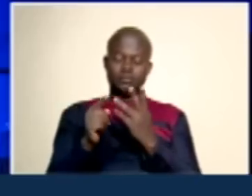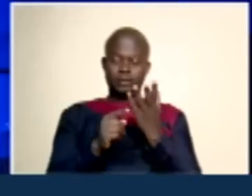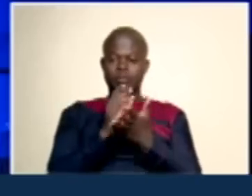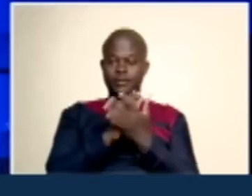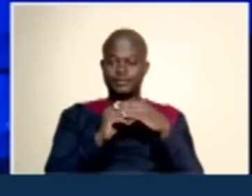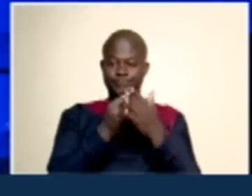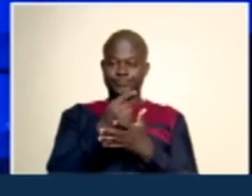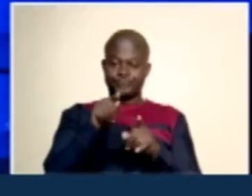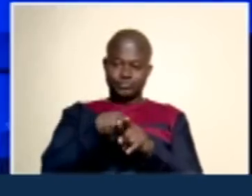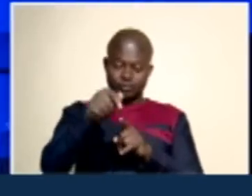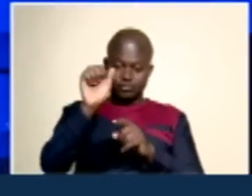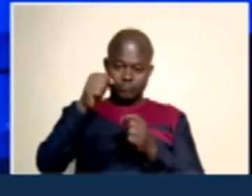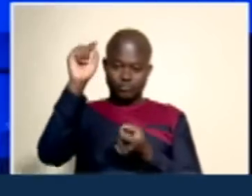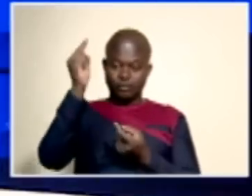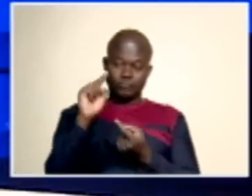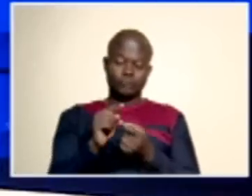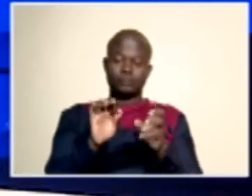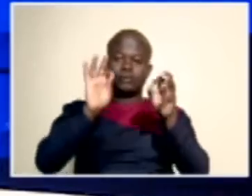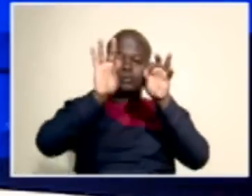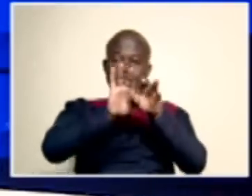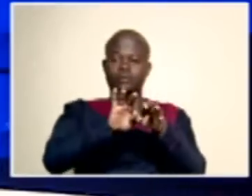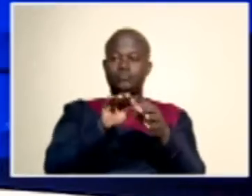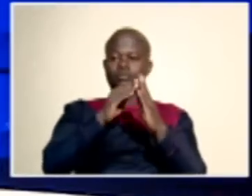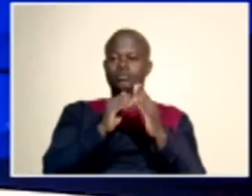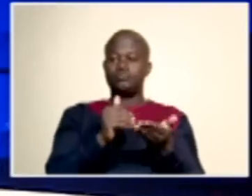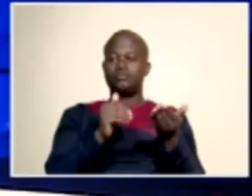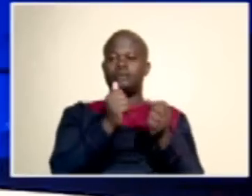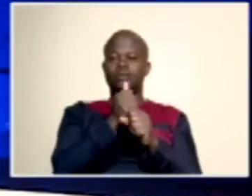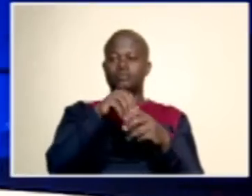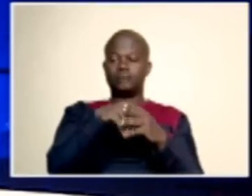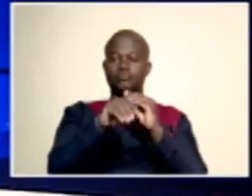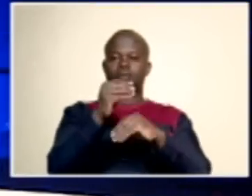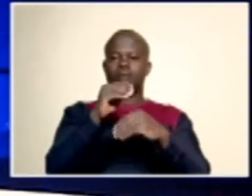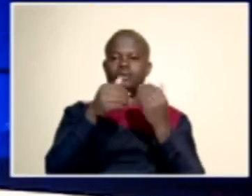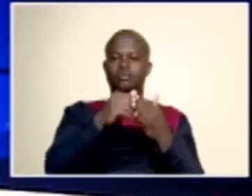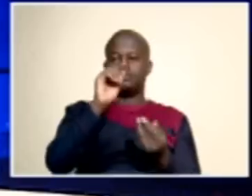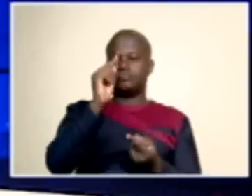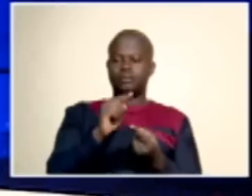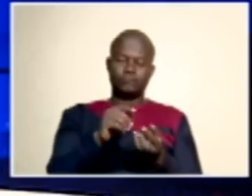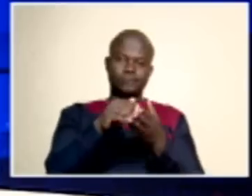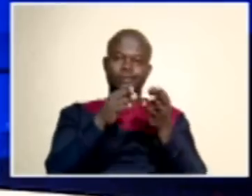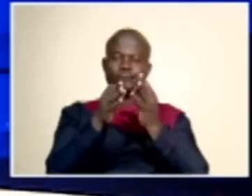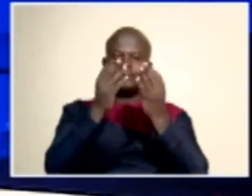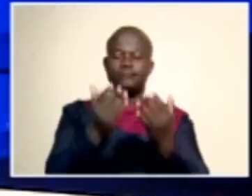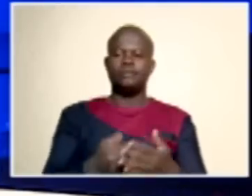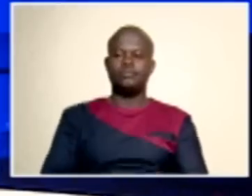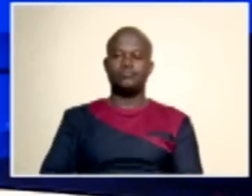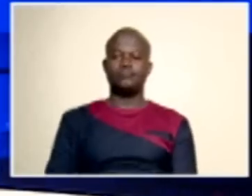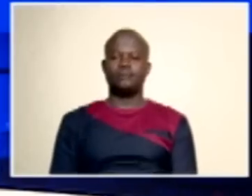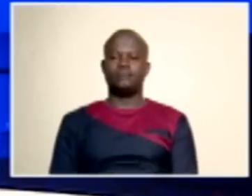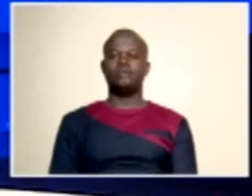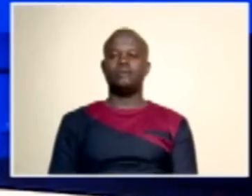mu bizatuma nabo bashobora kugabanyirizwa ibiciro by'ubukode, bityo nibyo bacuruza nabyo bikagabanuka. Jean Claude Mutiezu